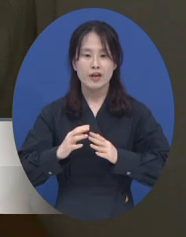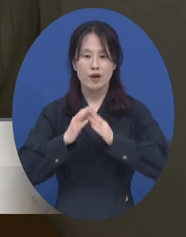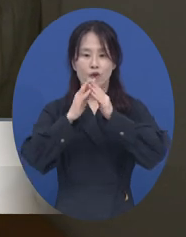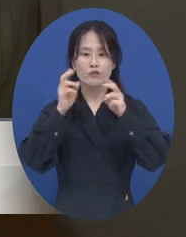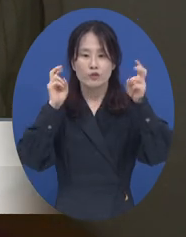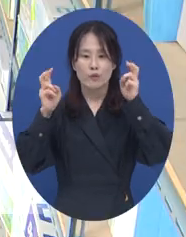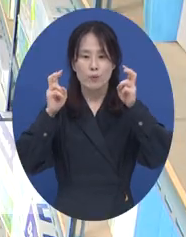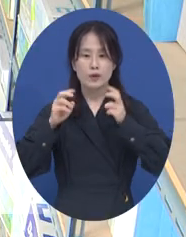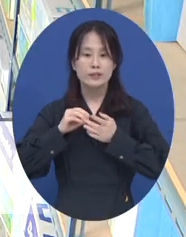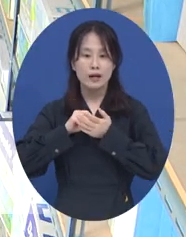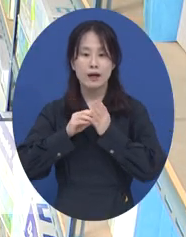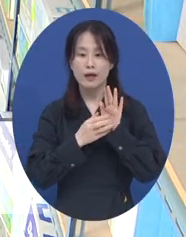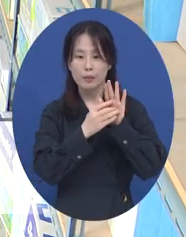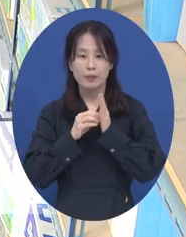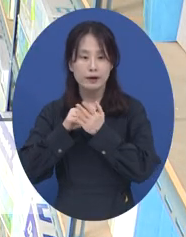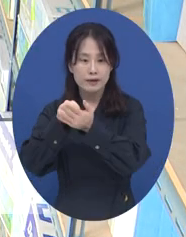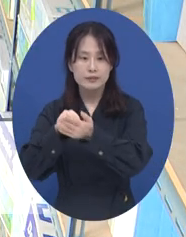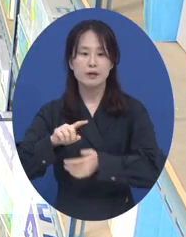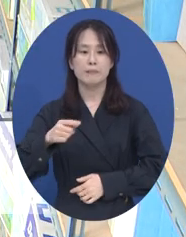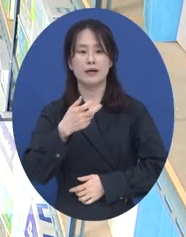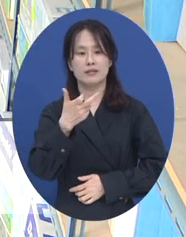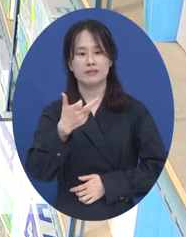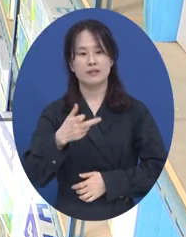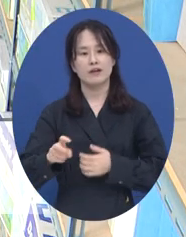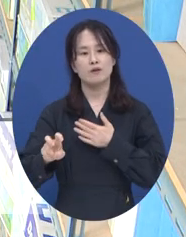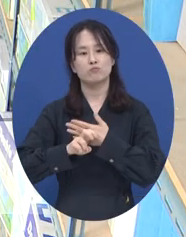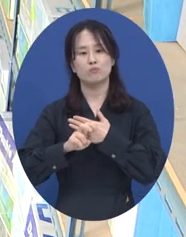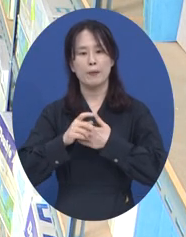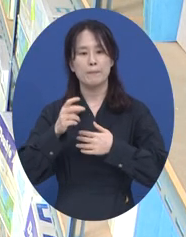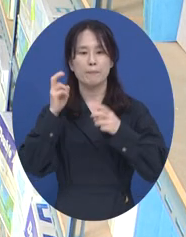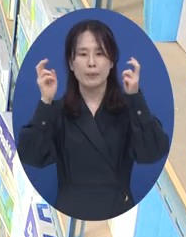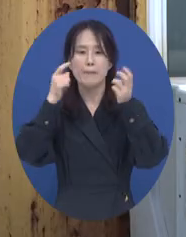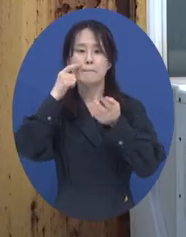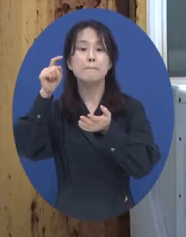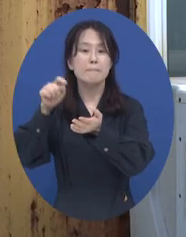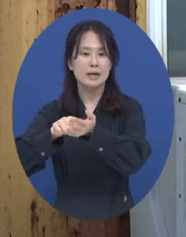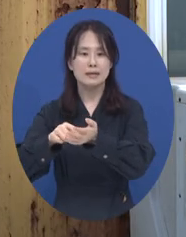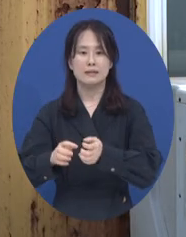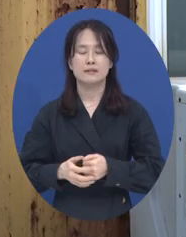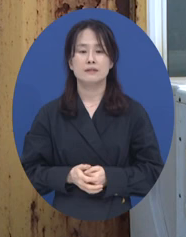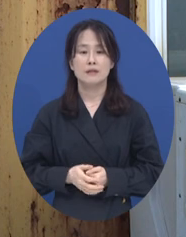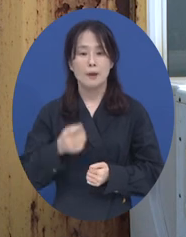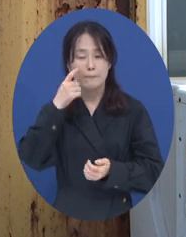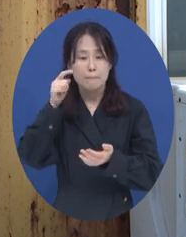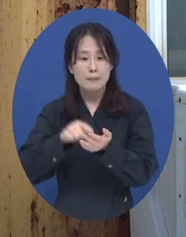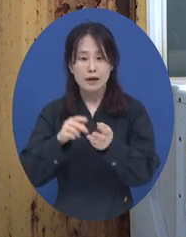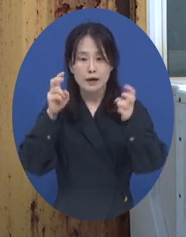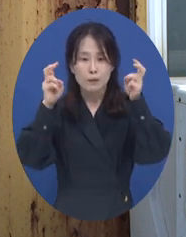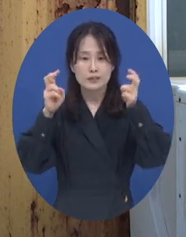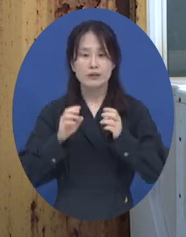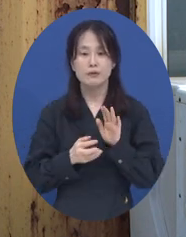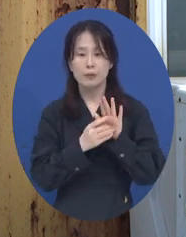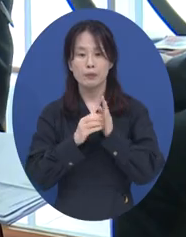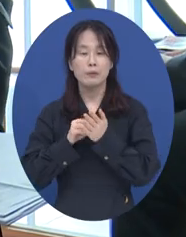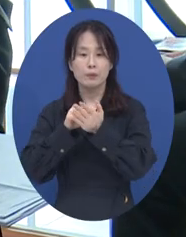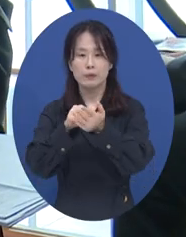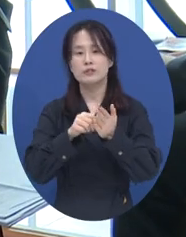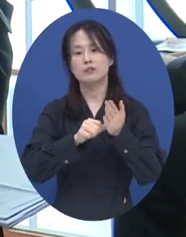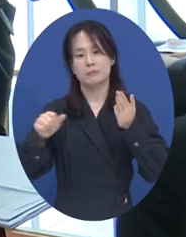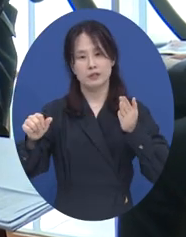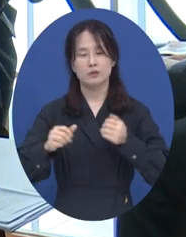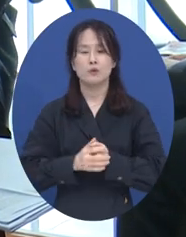입찰에서 100 17개 부적격 업체를 적발해 씁니다 적발된 업체들은 입찰에서 배제되거나